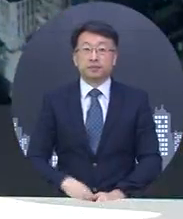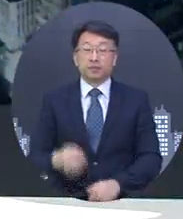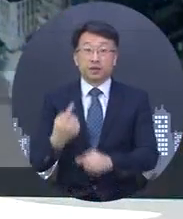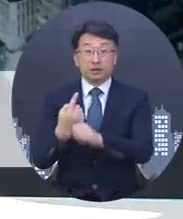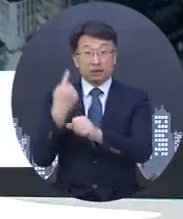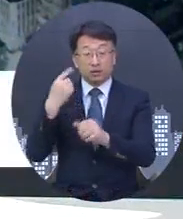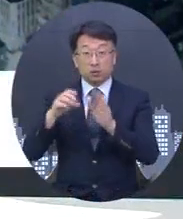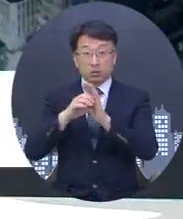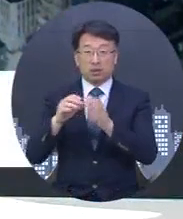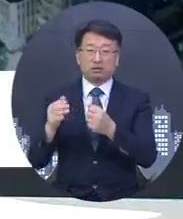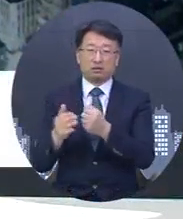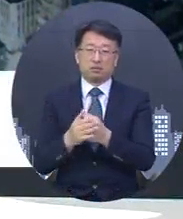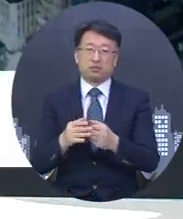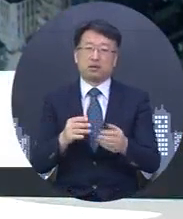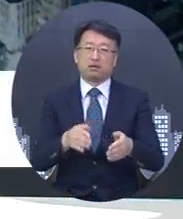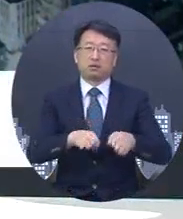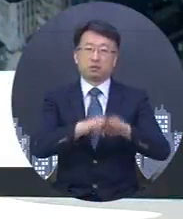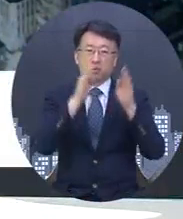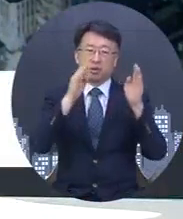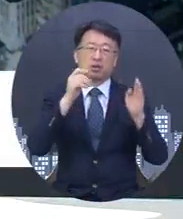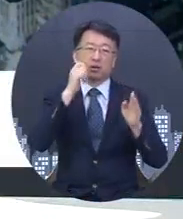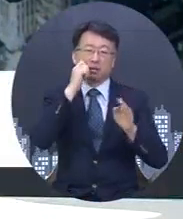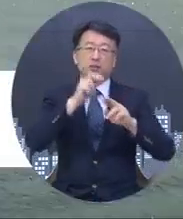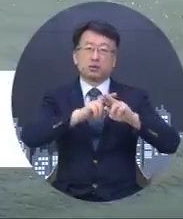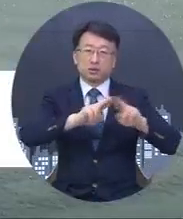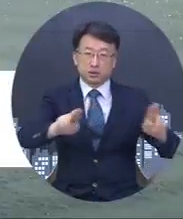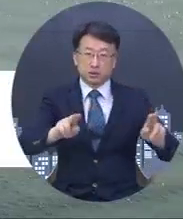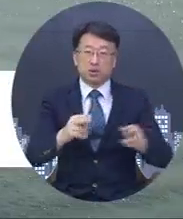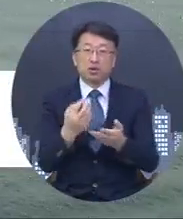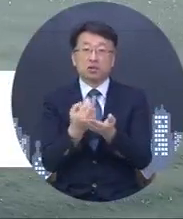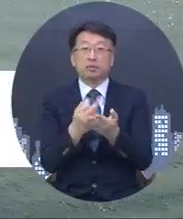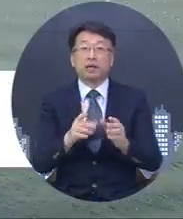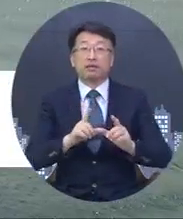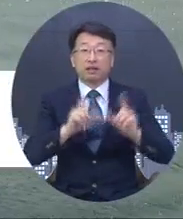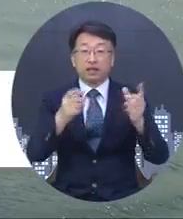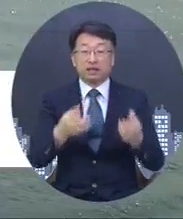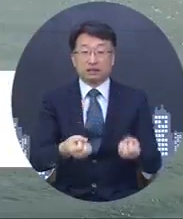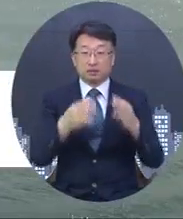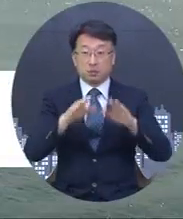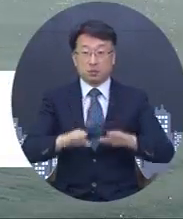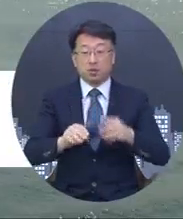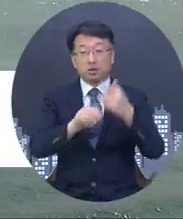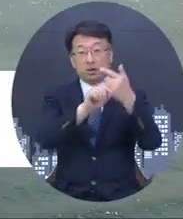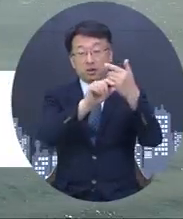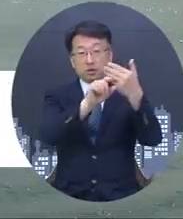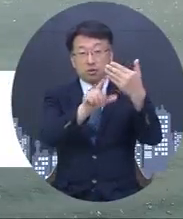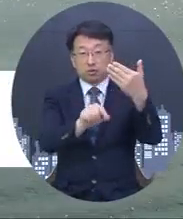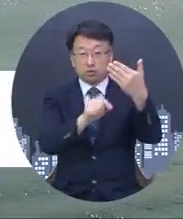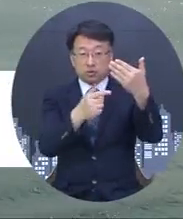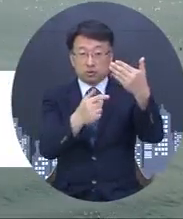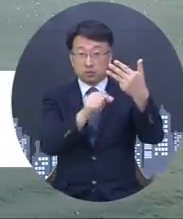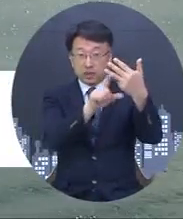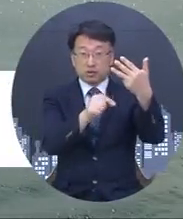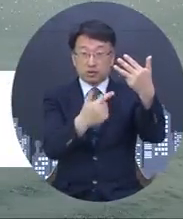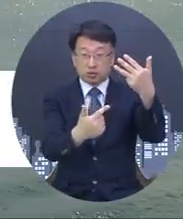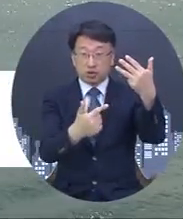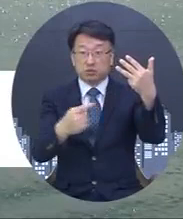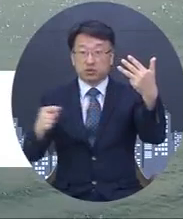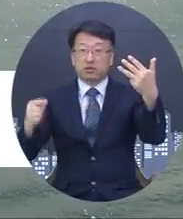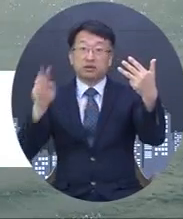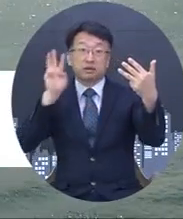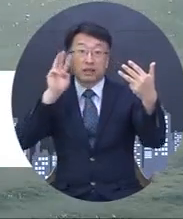지난해 코로나19 여파로 개최가 취소된 제2회 섬의 날 행사가 오는 6일부터 사흘 동안 통영에서